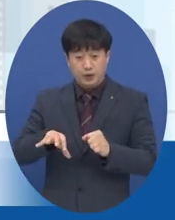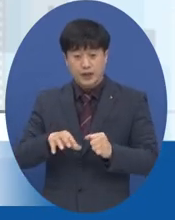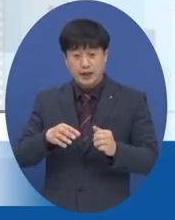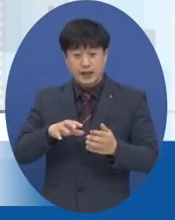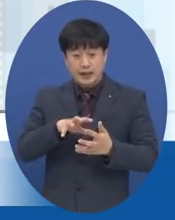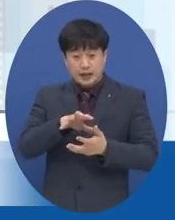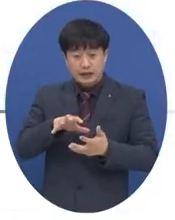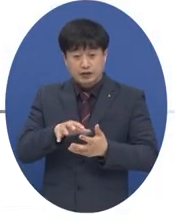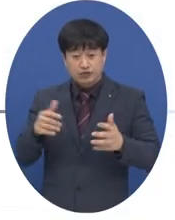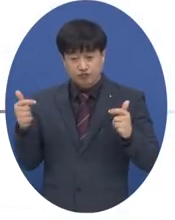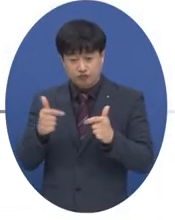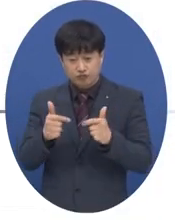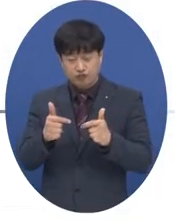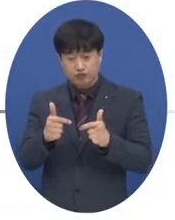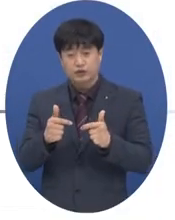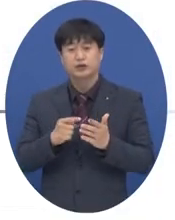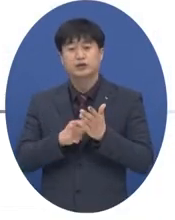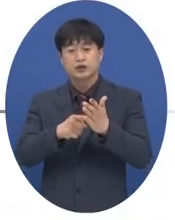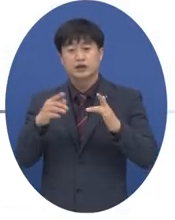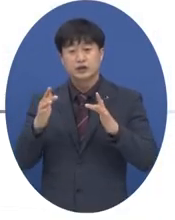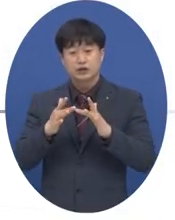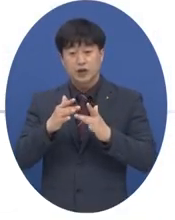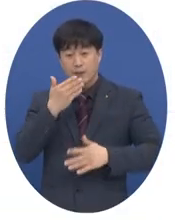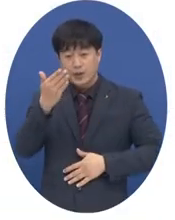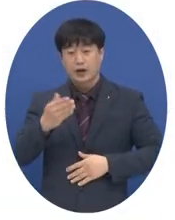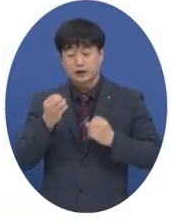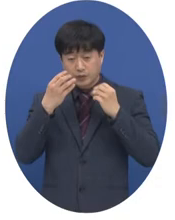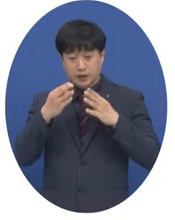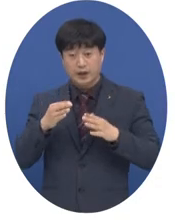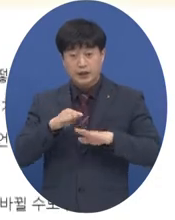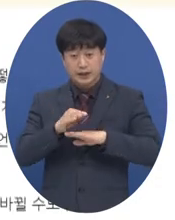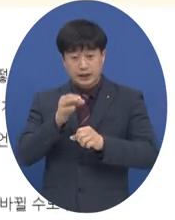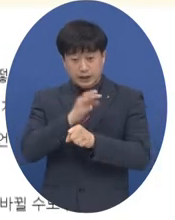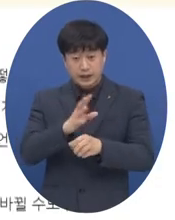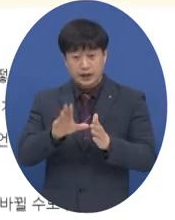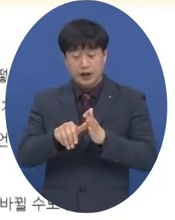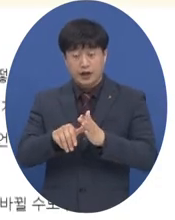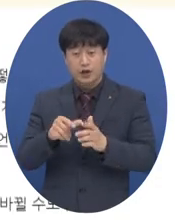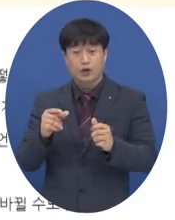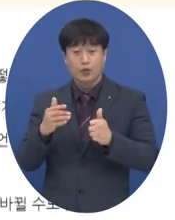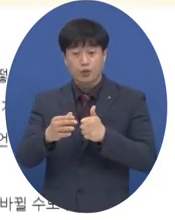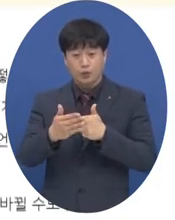조치 신청은 온라인에서 할수 있고, 신차 구입 시 보조금 지원 문의는